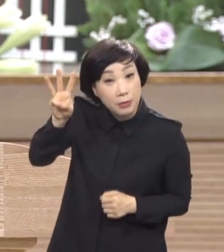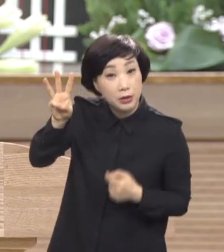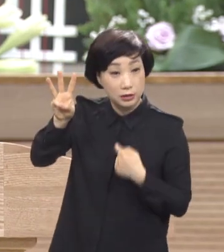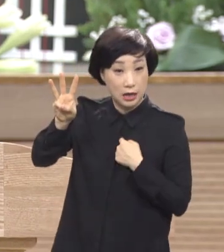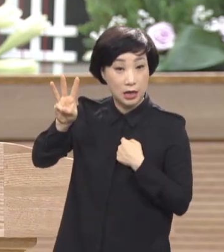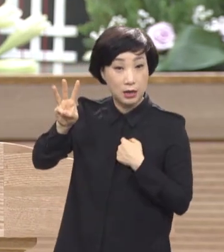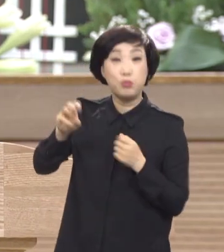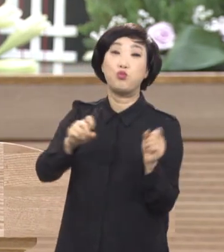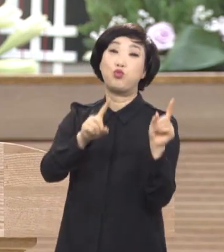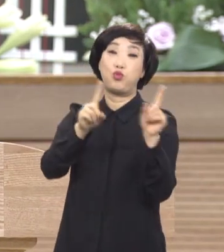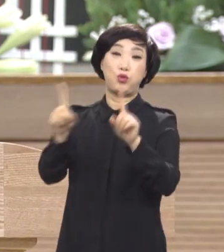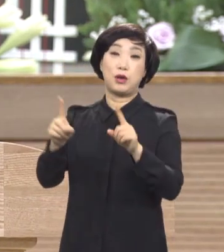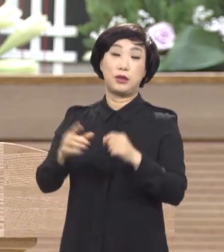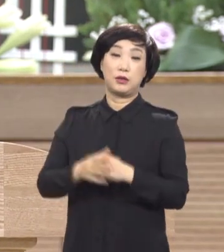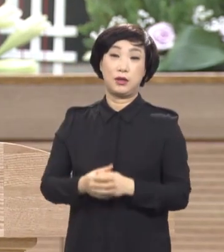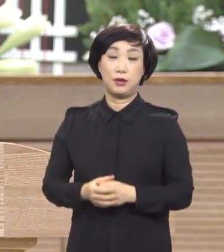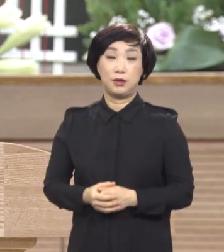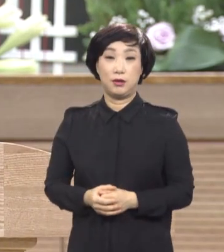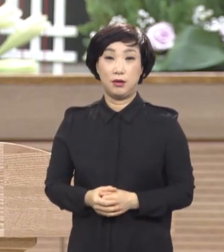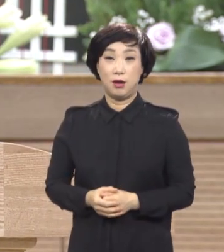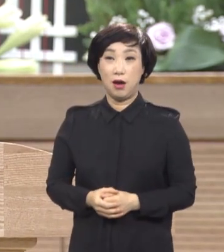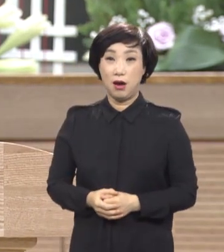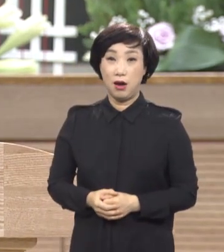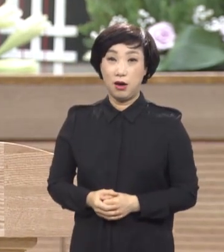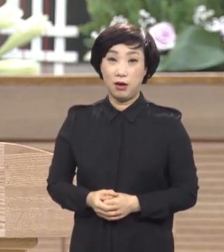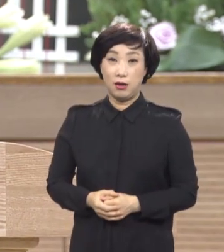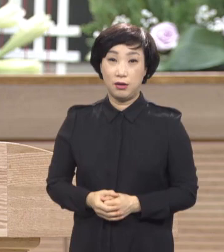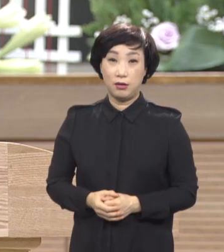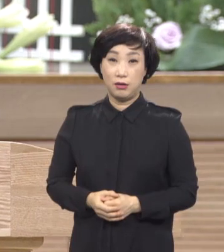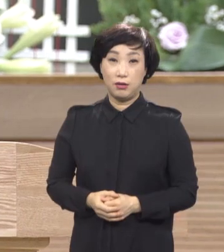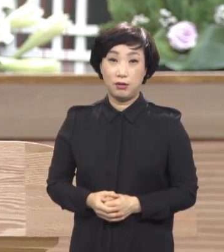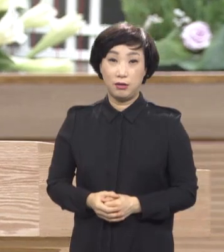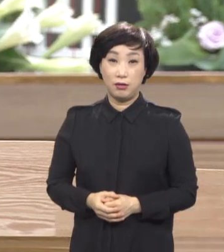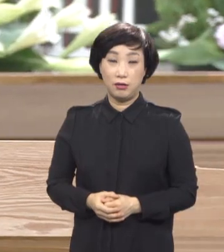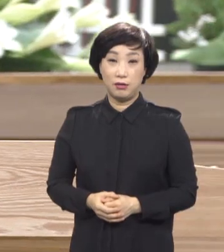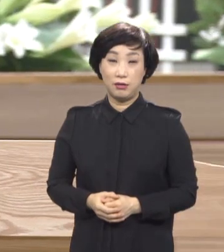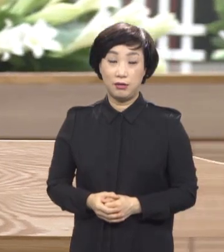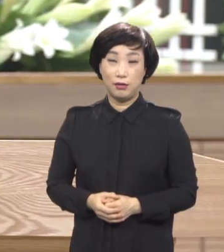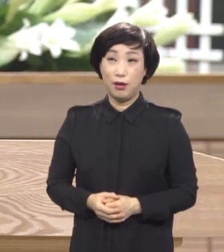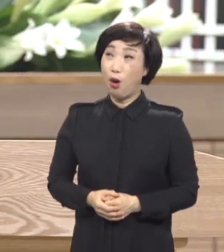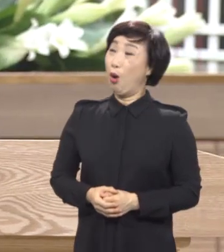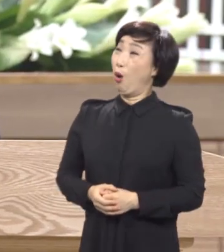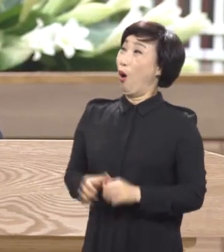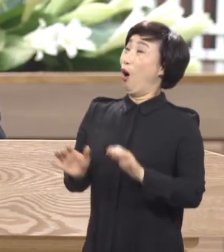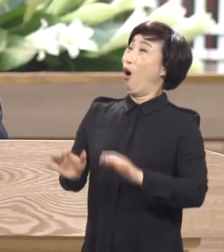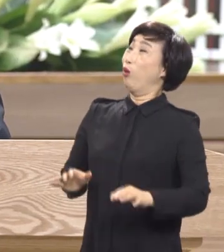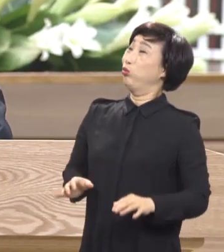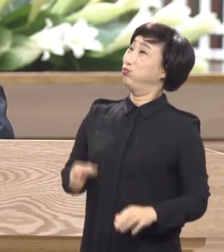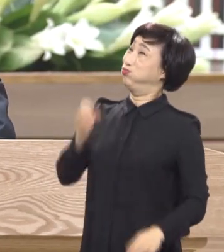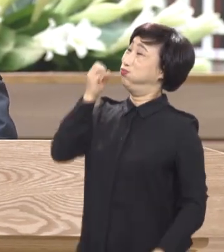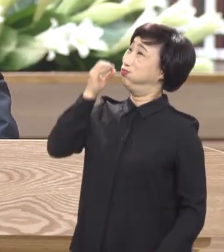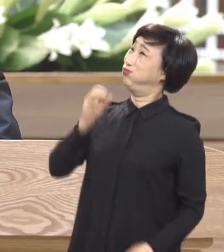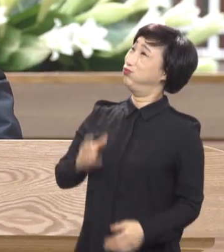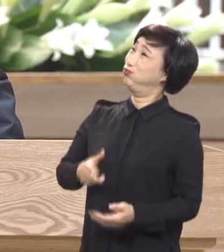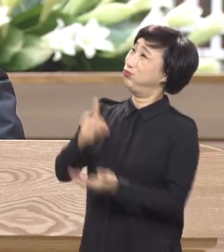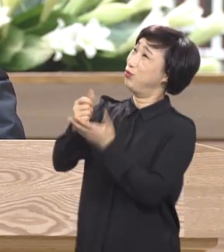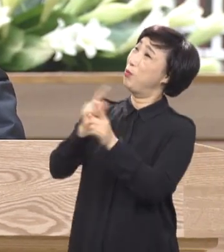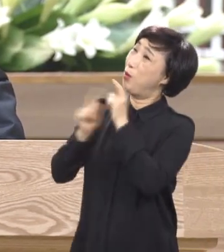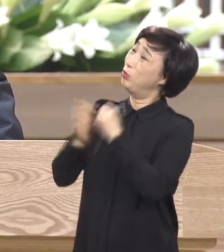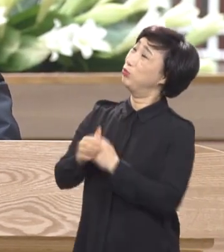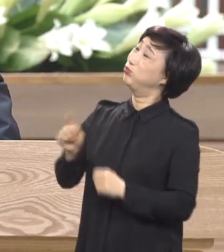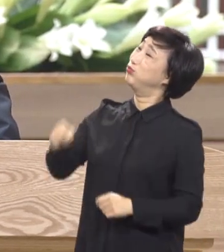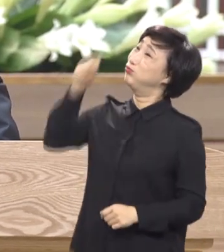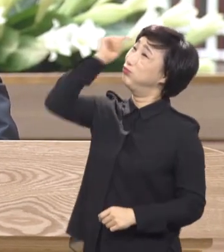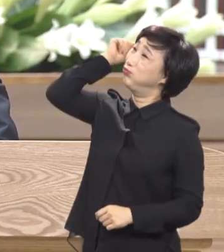다시 부활하게 될 것이다 주님 무슨 말씀을